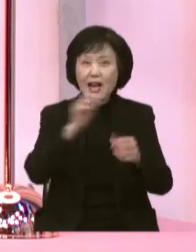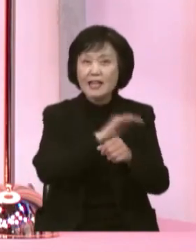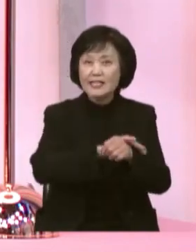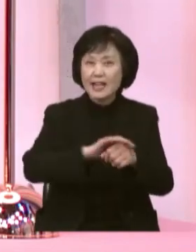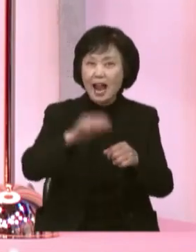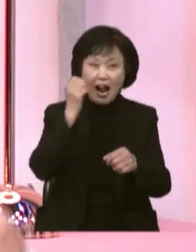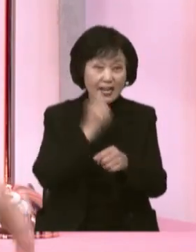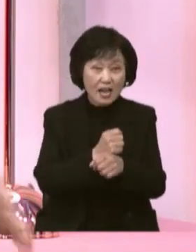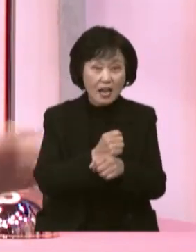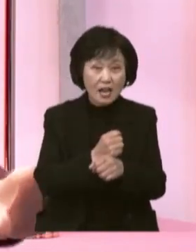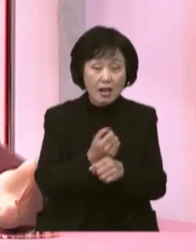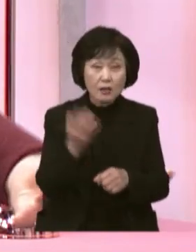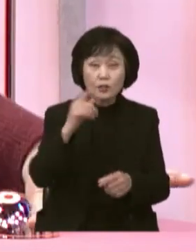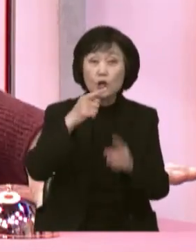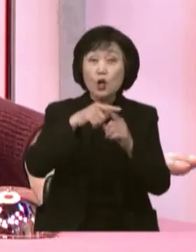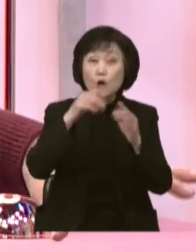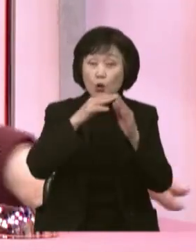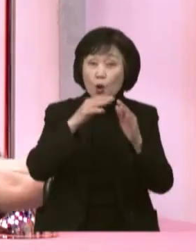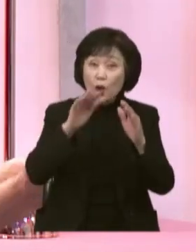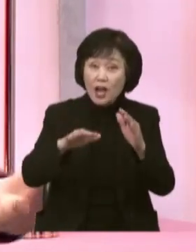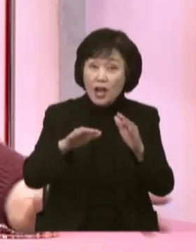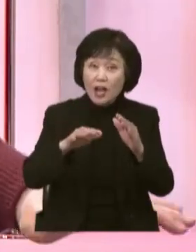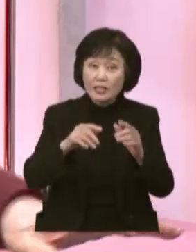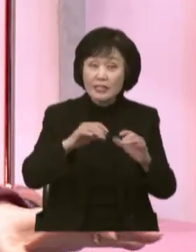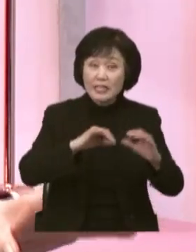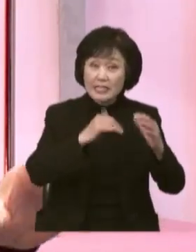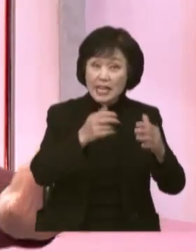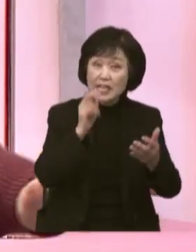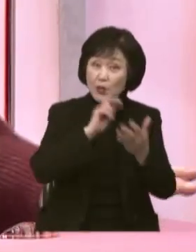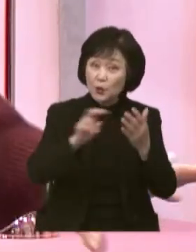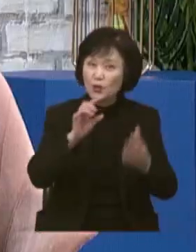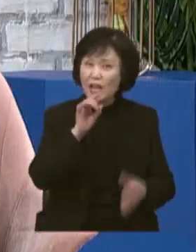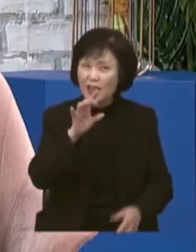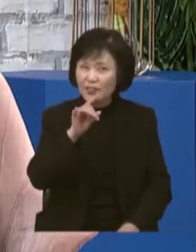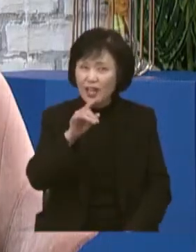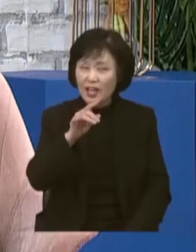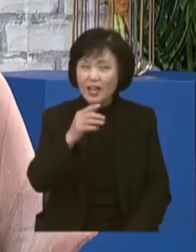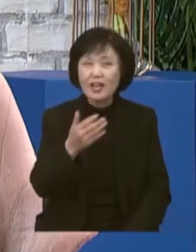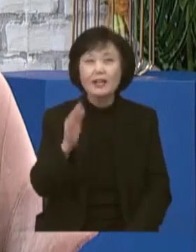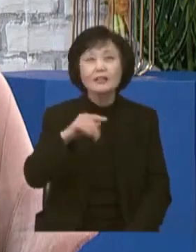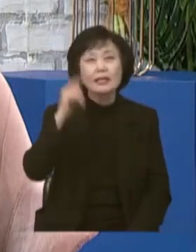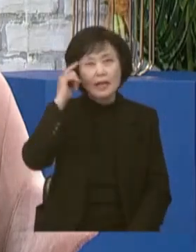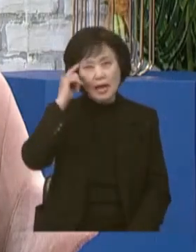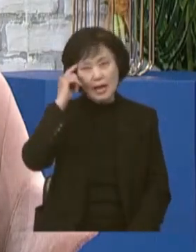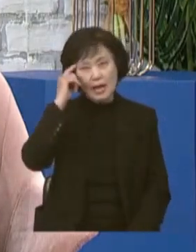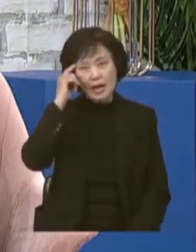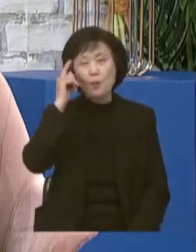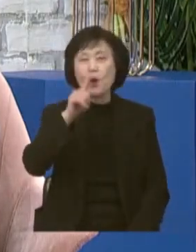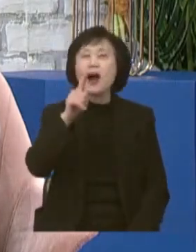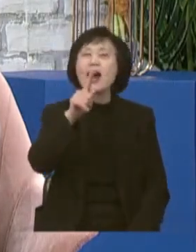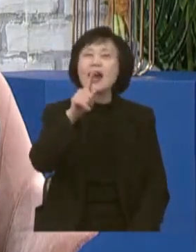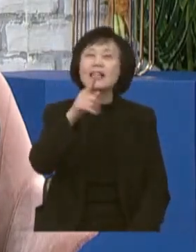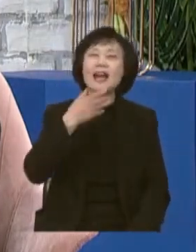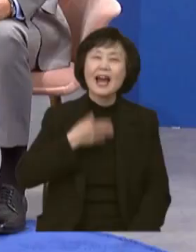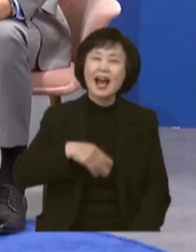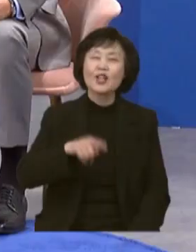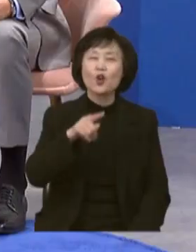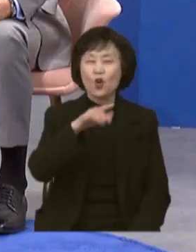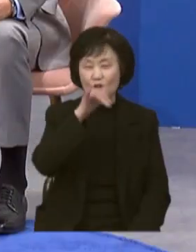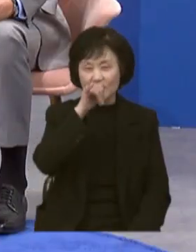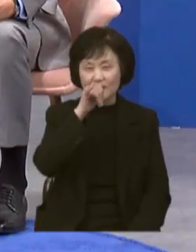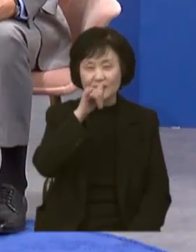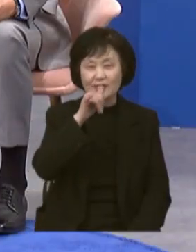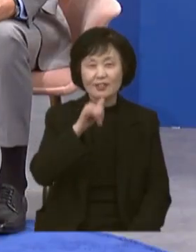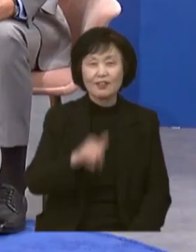띠띠띠리띠띠띠띠띠 그랬더니 벌써 여기서 전주가 띵띵 나 같은 주인 살리신 어메이징 그레이스. 이게 쫙 나가는 거야.